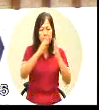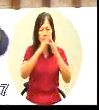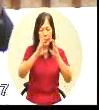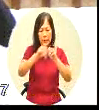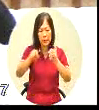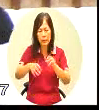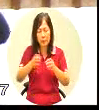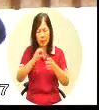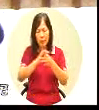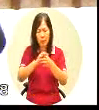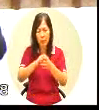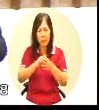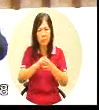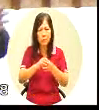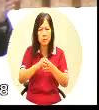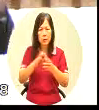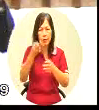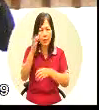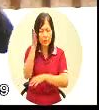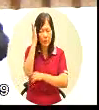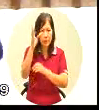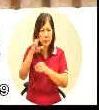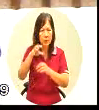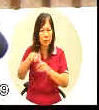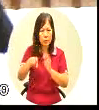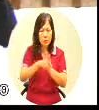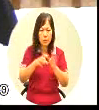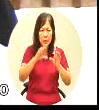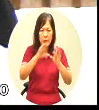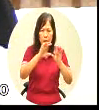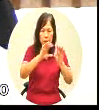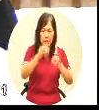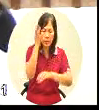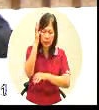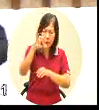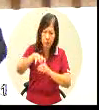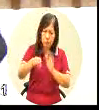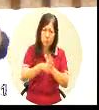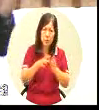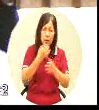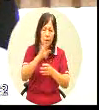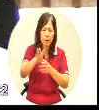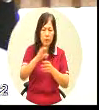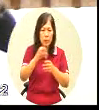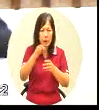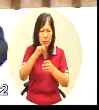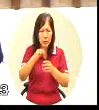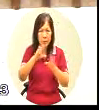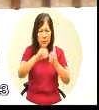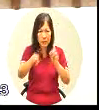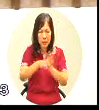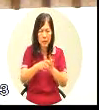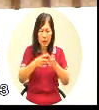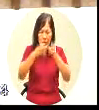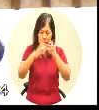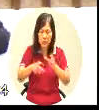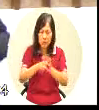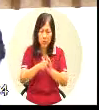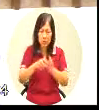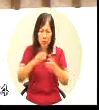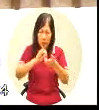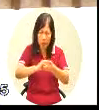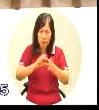哈，那呢财政局、按地震局几挂抵费地啦，几挂设定地上权案子，